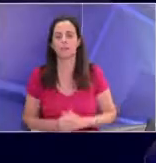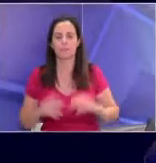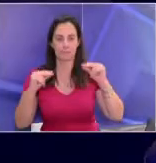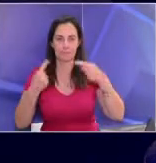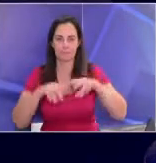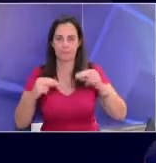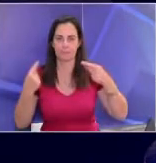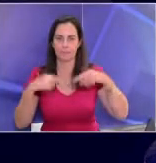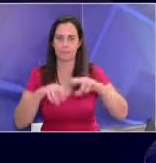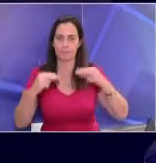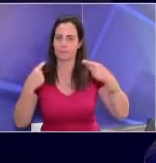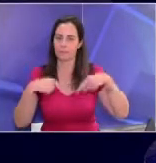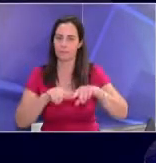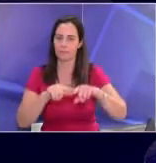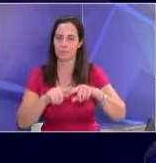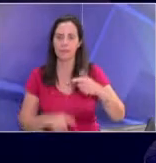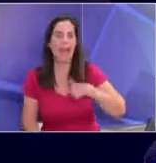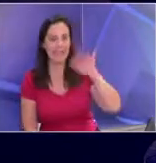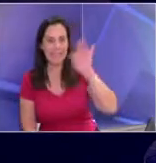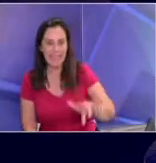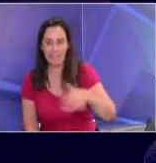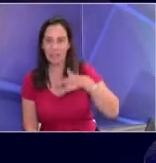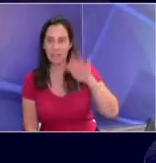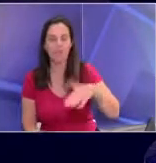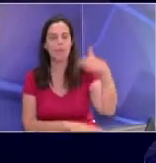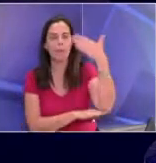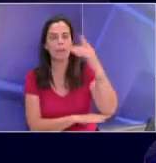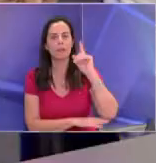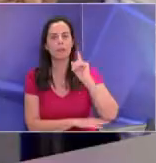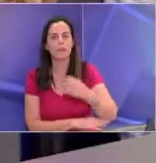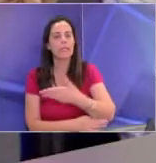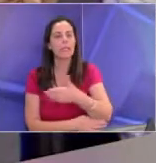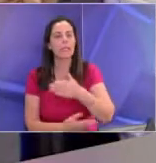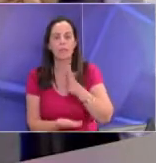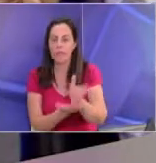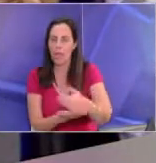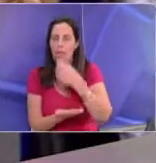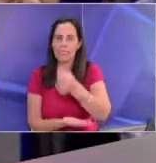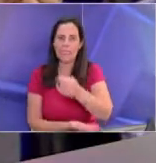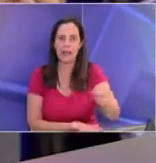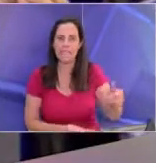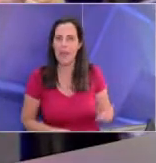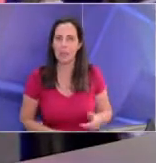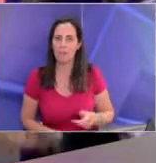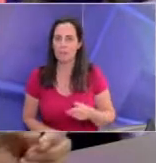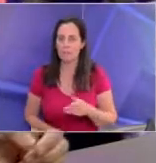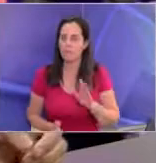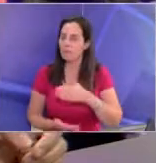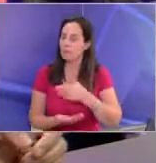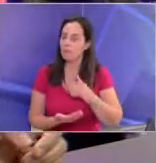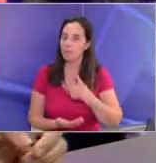עקרונית, צריך להציג עמדה עקרונית. אני נגד בכלל שהמדינה תחלק כספים, למרות שהייתי חבר המועצה לתרבות אומנות. גם לרבנים?